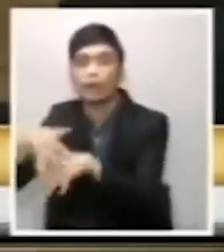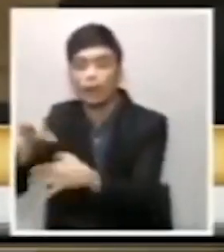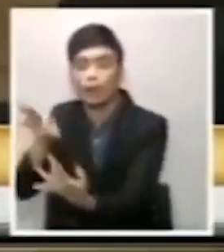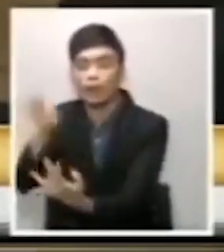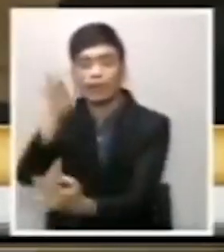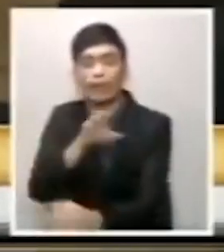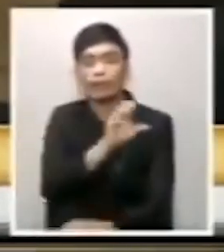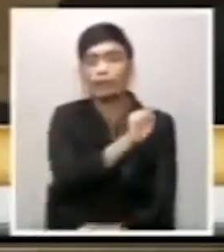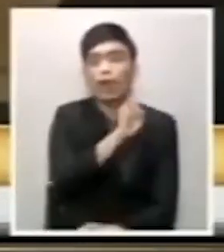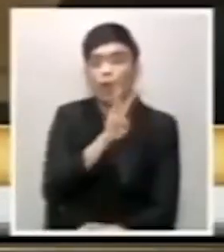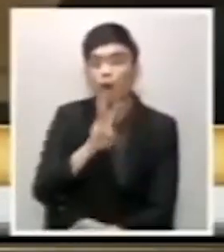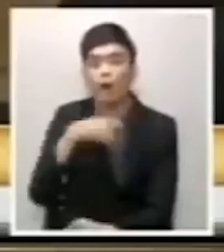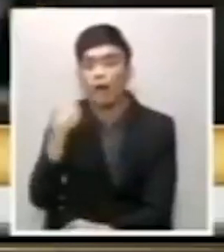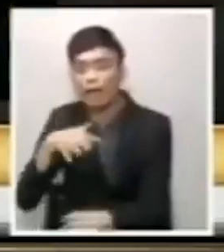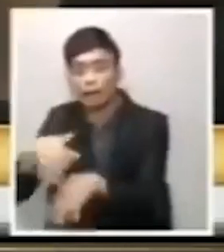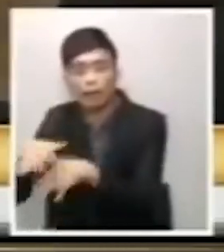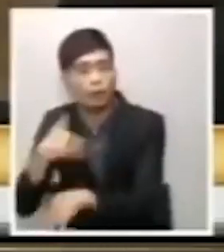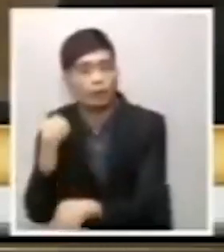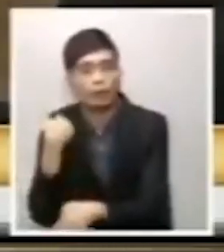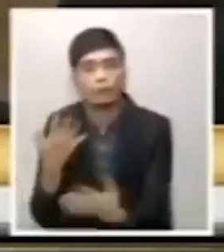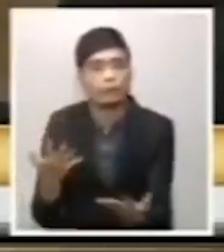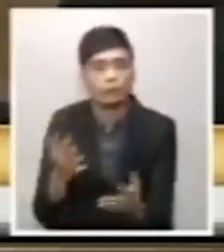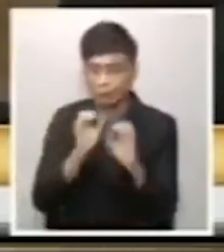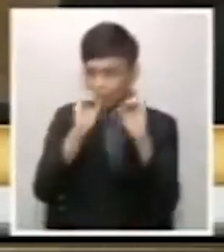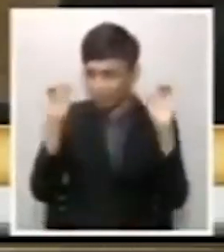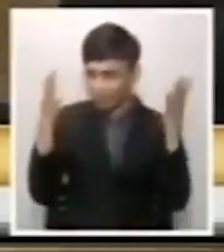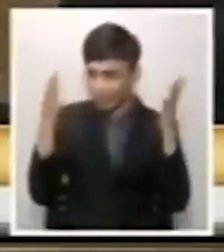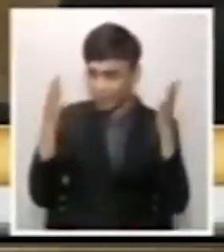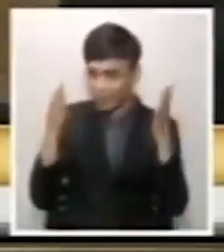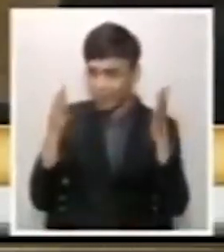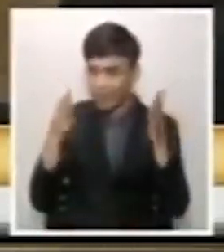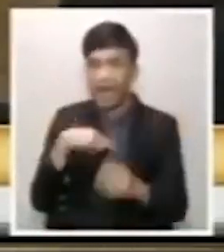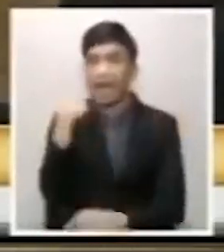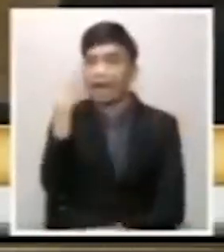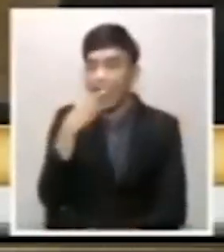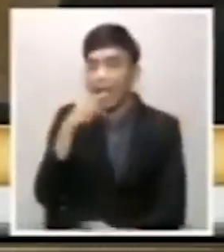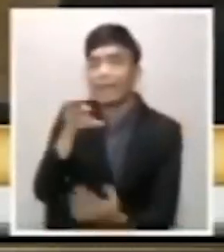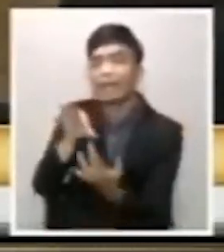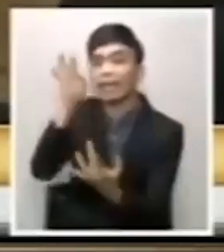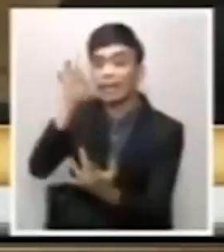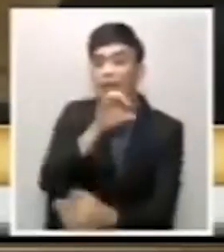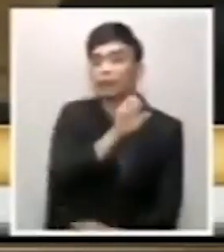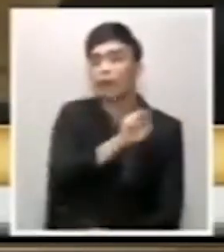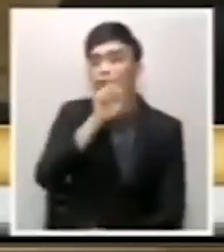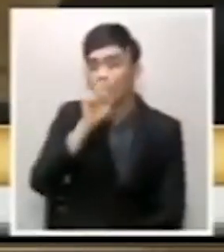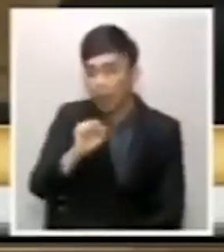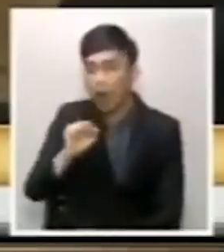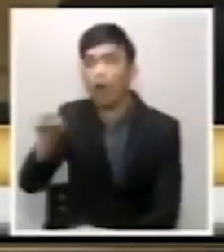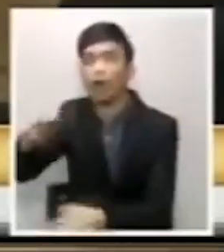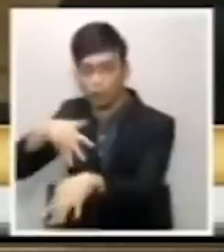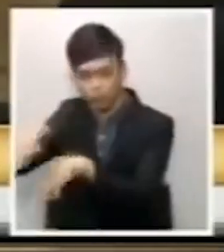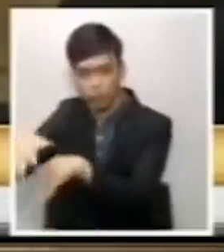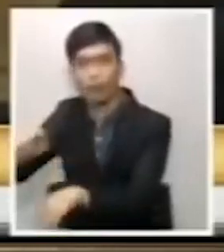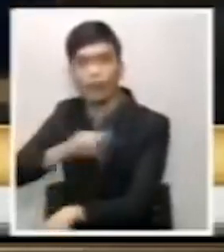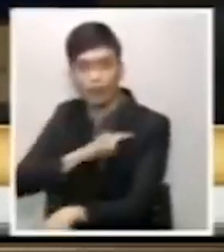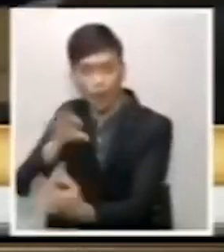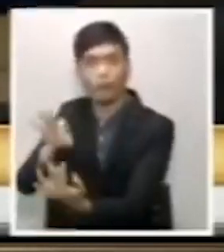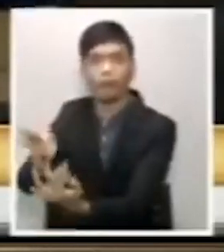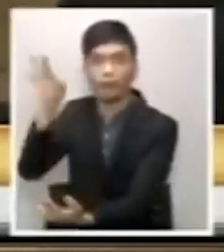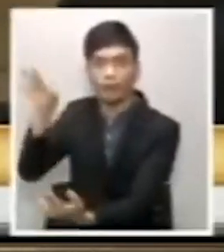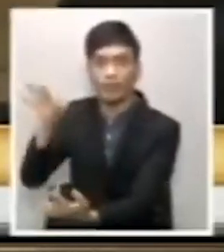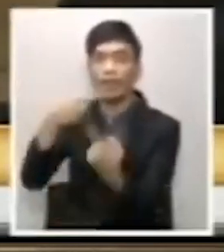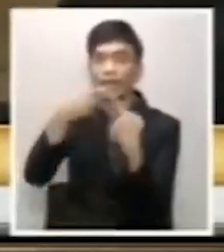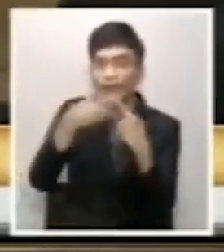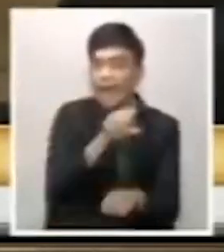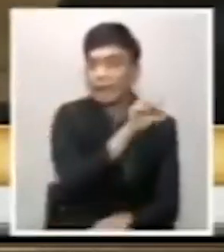หมไม่มีคนที่เลือกพวกเราเข้ามาคือประชาชนที่อยู่ข้างนอกเป็นเจ้าของอำนาจอธิปไตยแต่ห